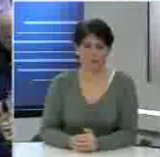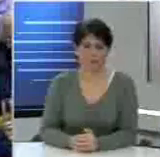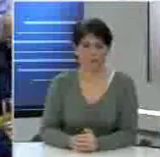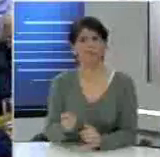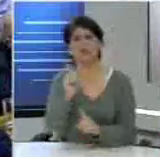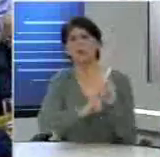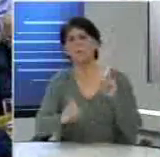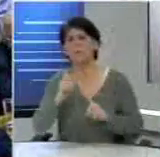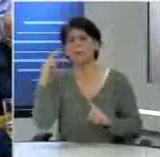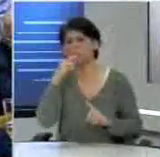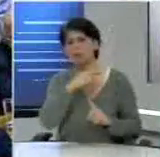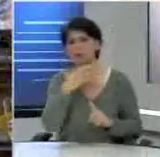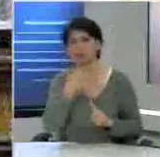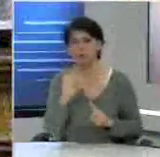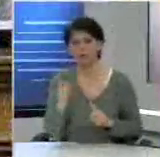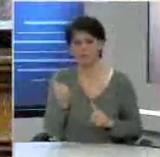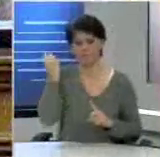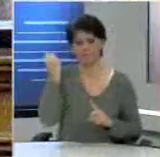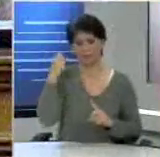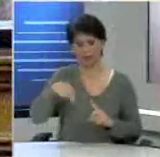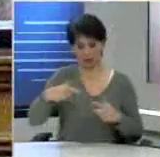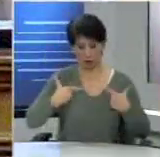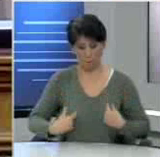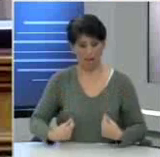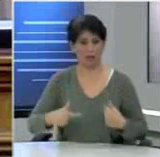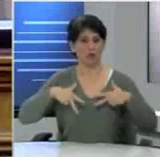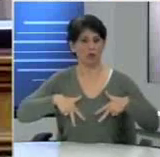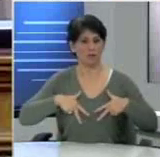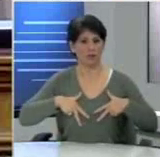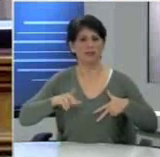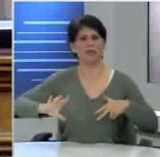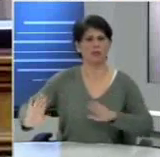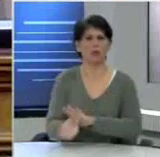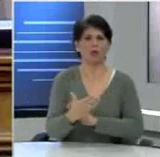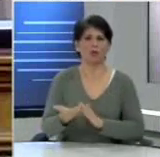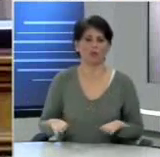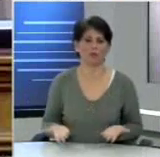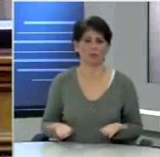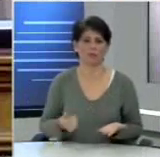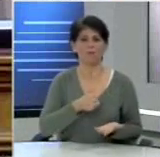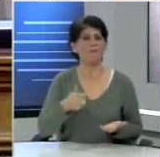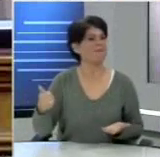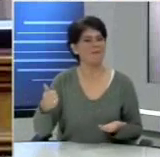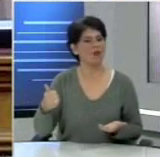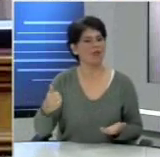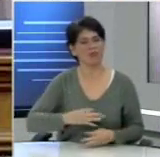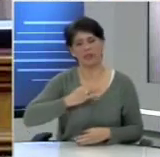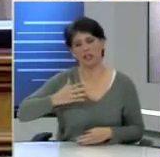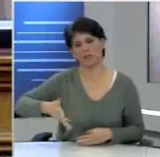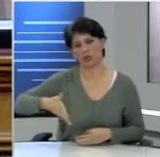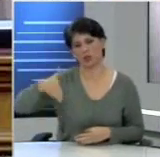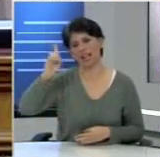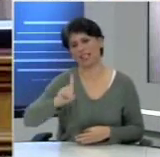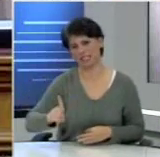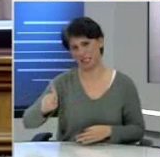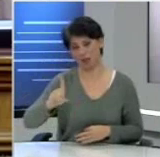Ποιος πρωθυπουργός, λοιπόν, κρατάει ένα τέτοιο μέλος στην κυβέρνησή του και δεν τον αποπέμπει? Μόνο ο κύριος Μητσοτάκης. Γιατί